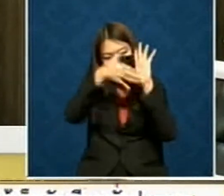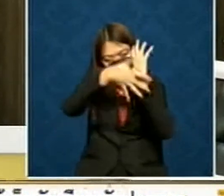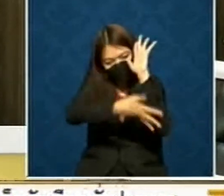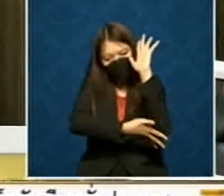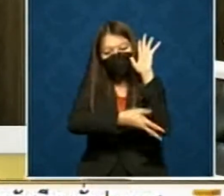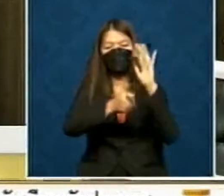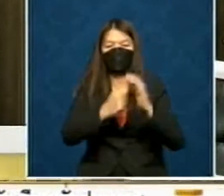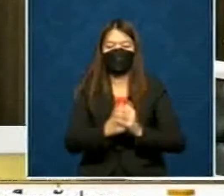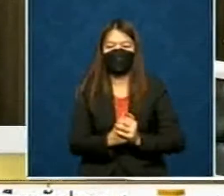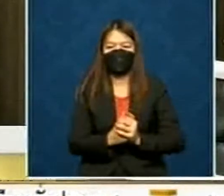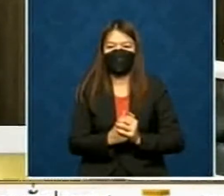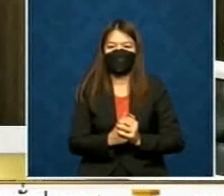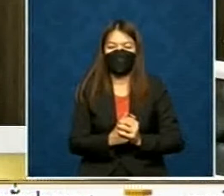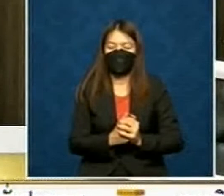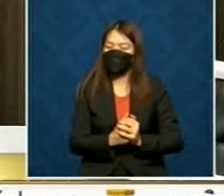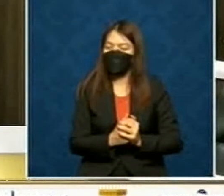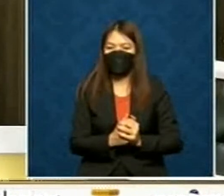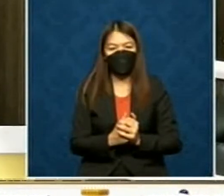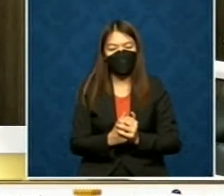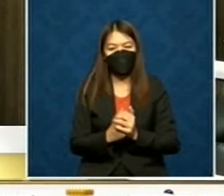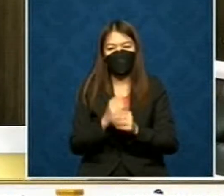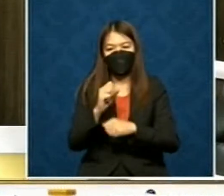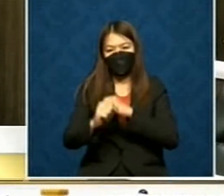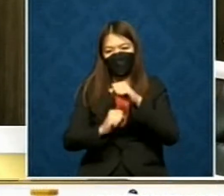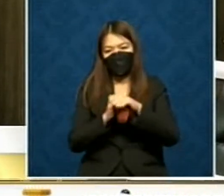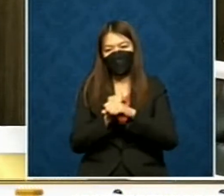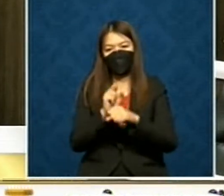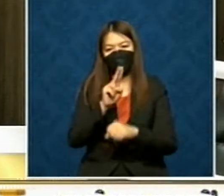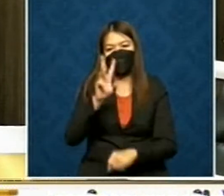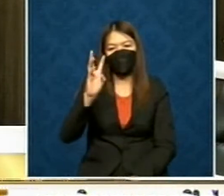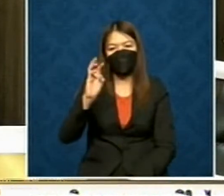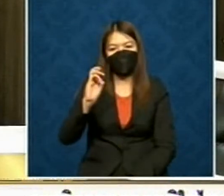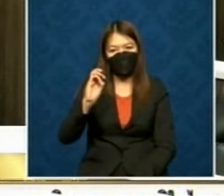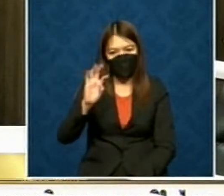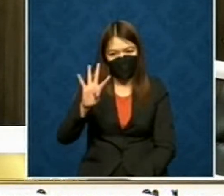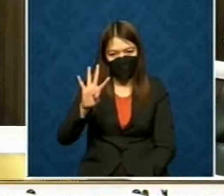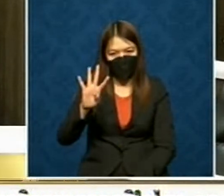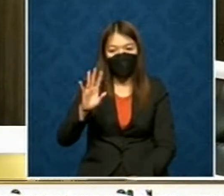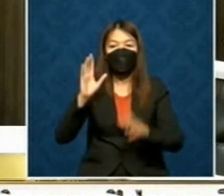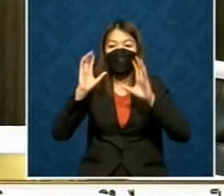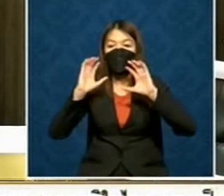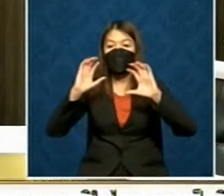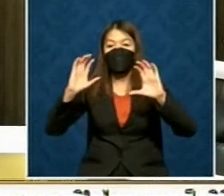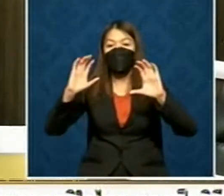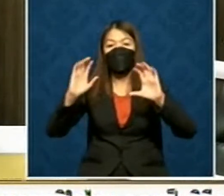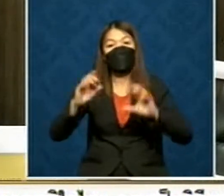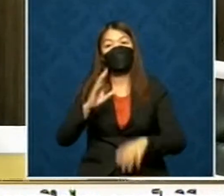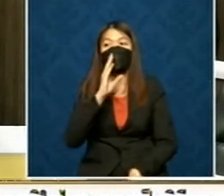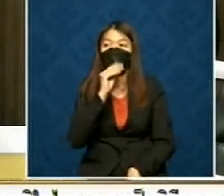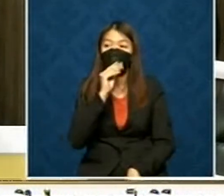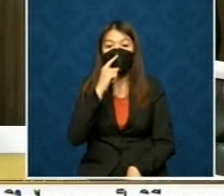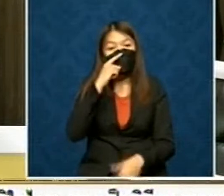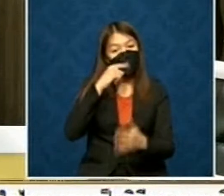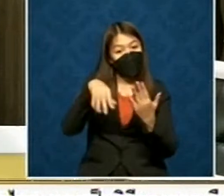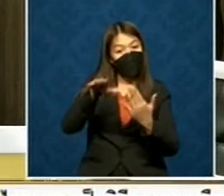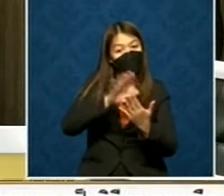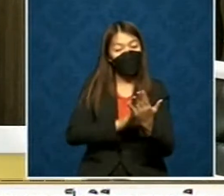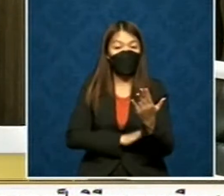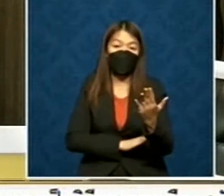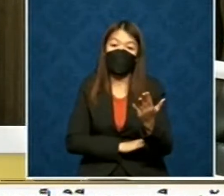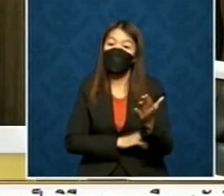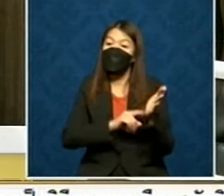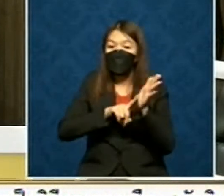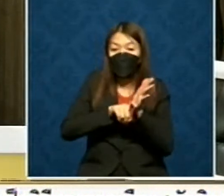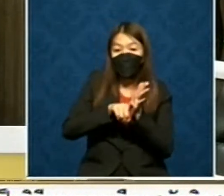ธรรฐานนคคามโหดร้ายในปี 64 ที่ประทาที่รัฐบายังท่องอยคำเดียวประเทศไทยไม่มี